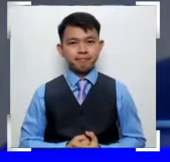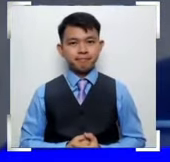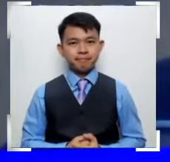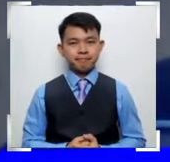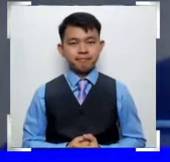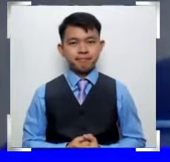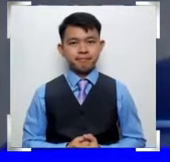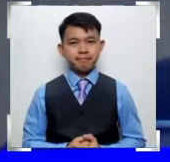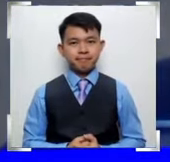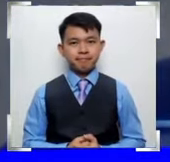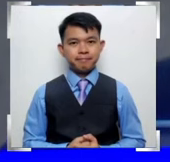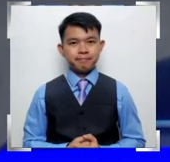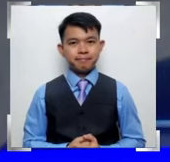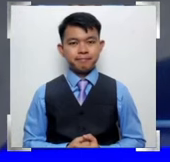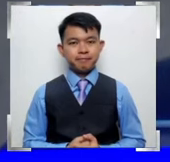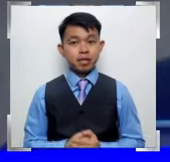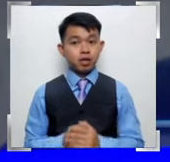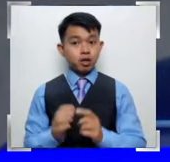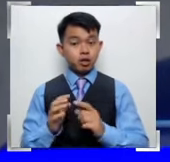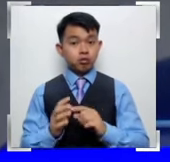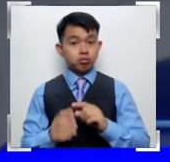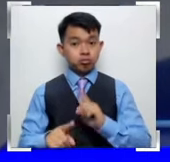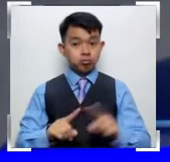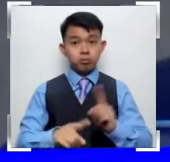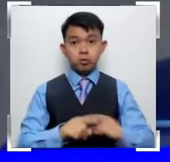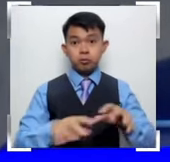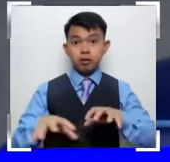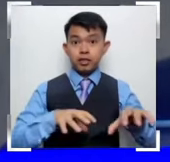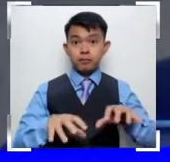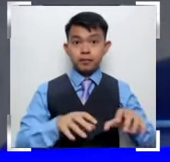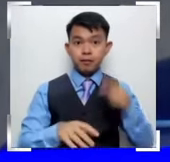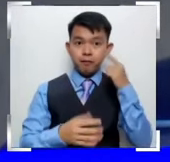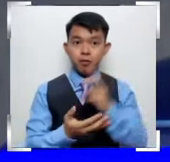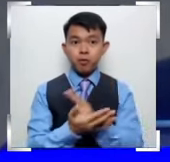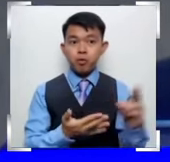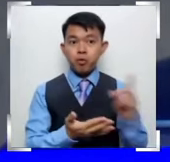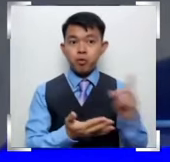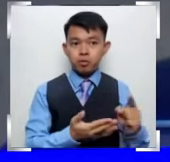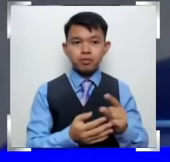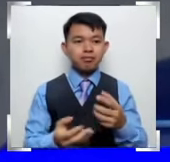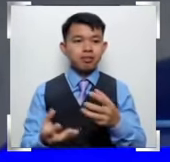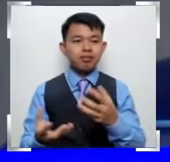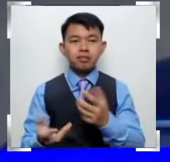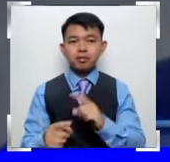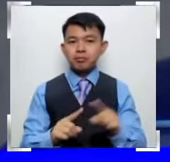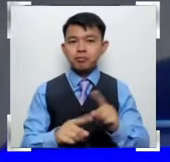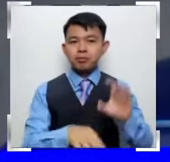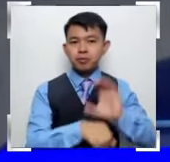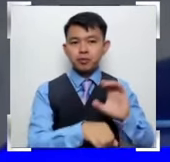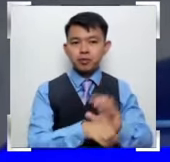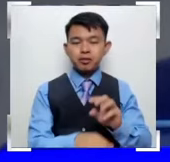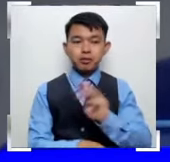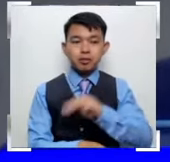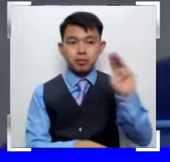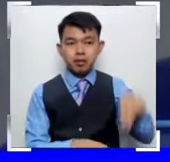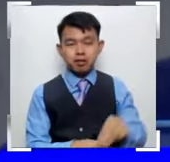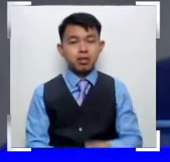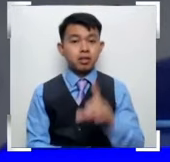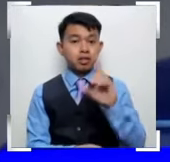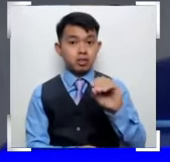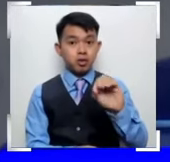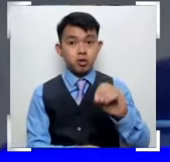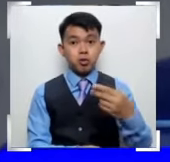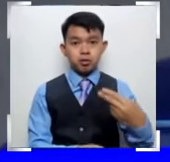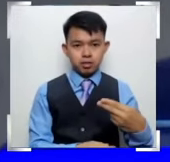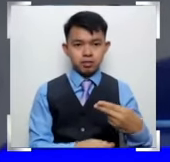Sinimula na ang iba't ibang aktibidad na pang Semana Santa sa iba't ibang simbahan sa Maynila. Ang Department of Health may paalala naman sa mga nagbabalak